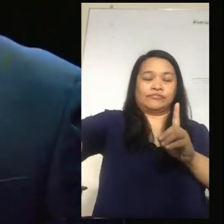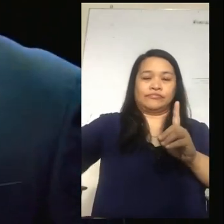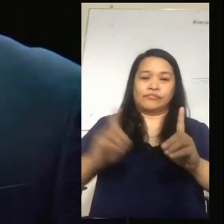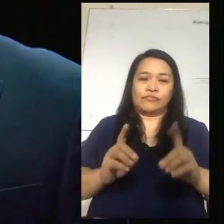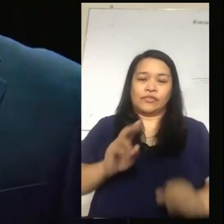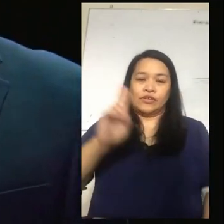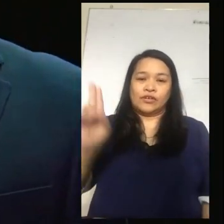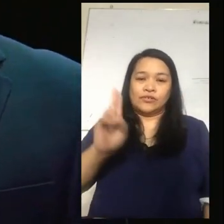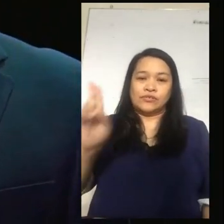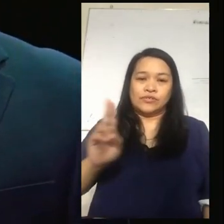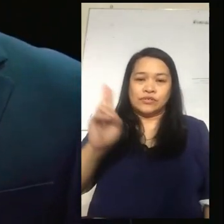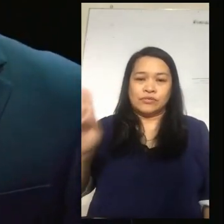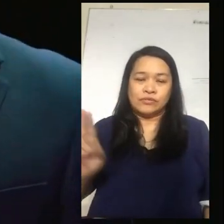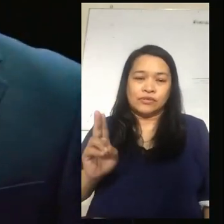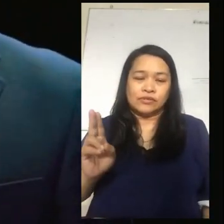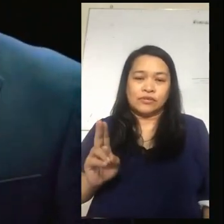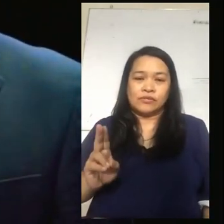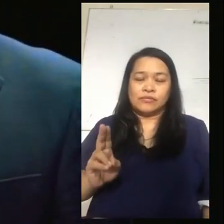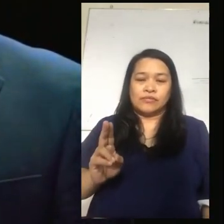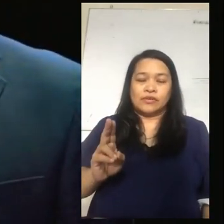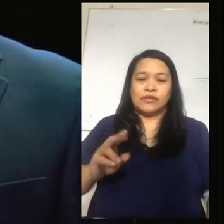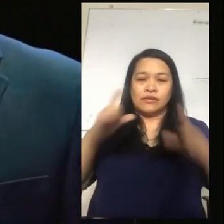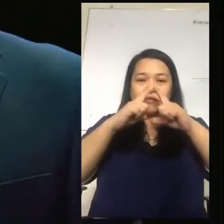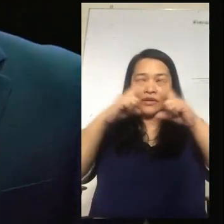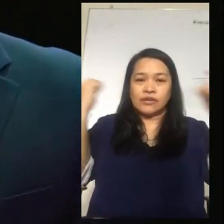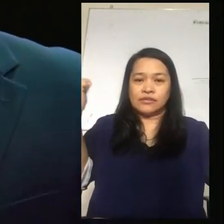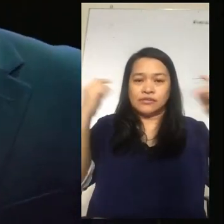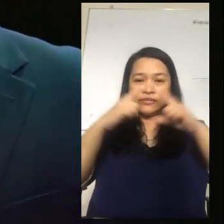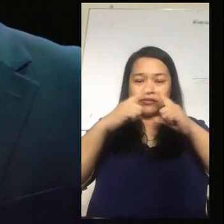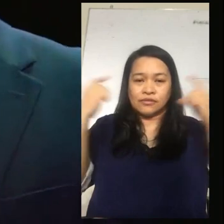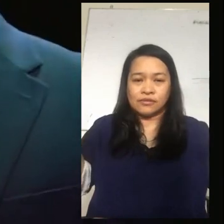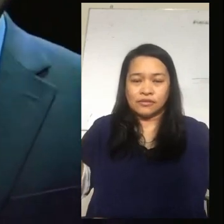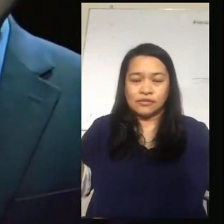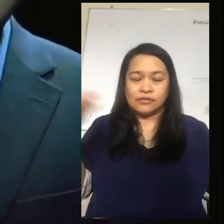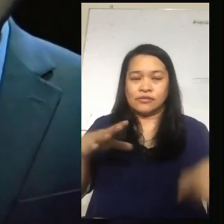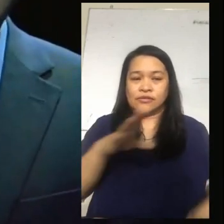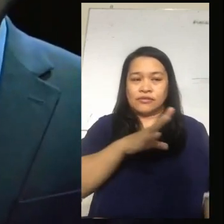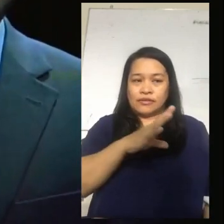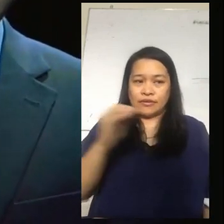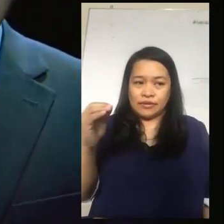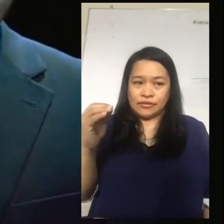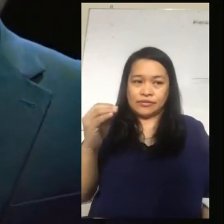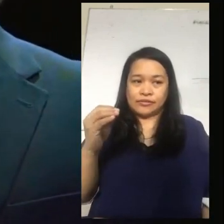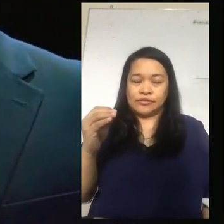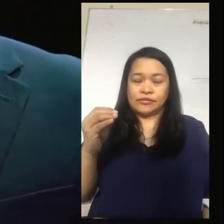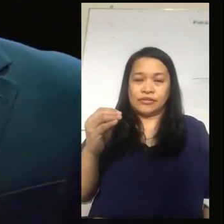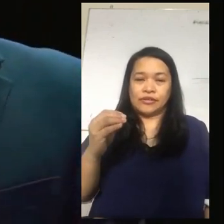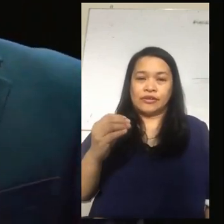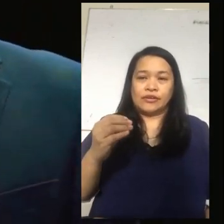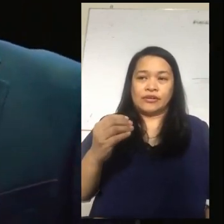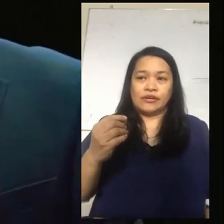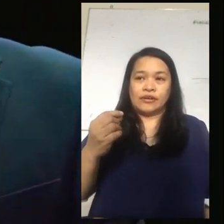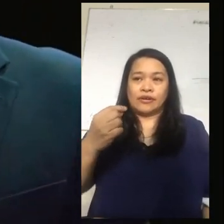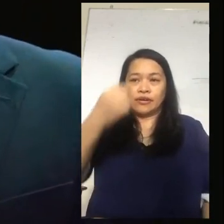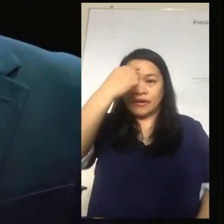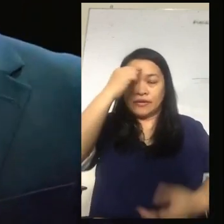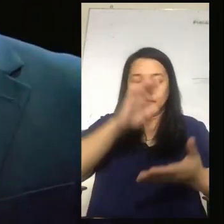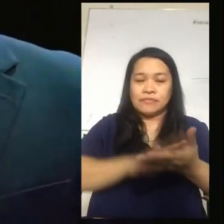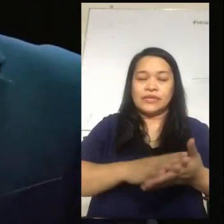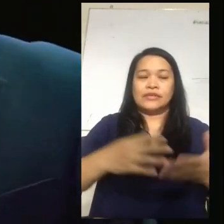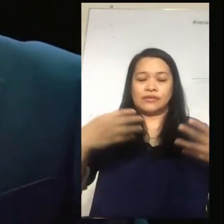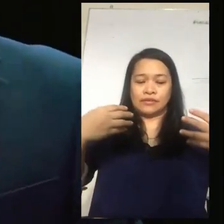Gagamit naman po mga tao natin ng kanilang sarili-sariling mga mask. And I believe there's also the